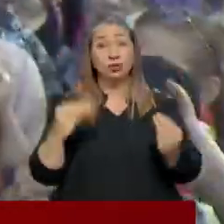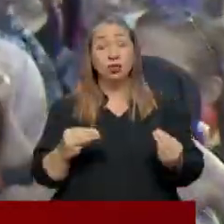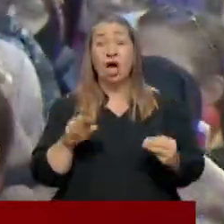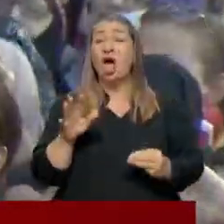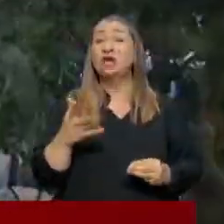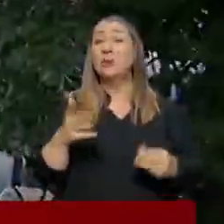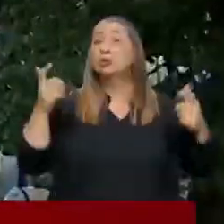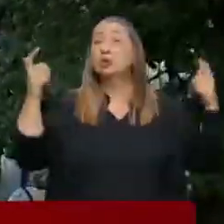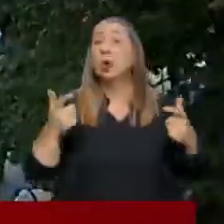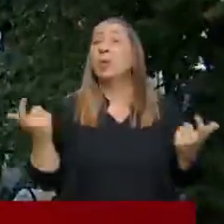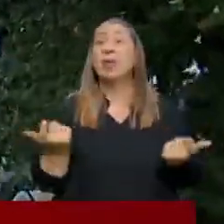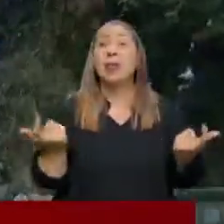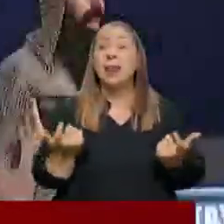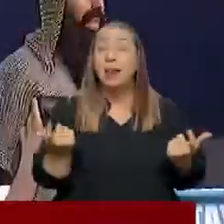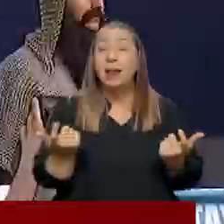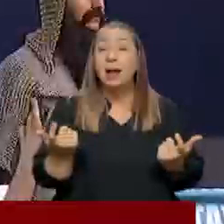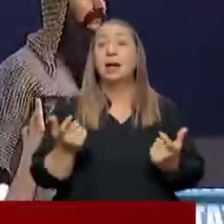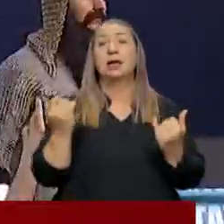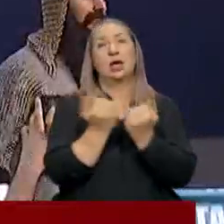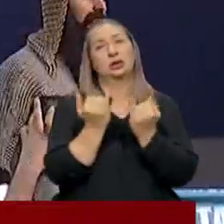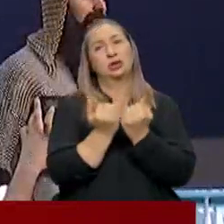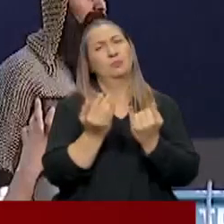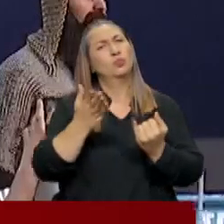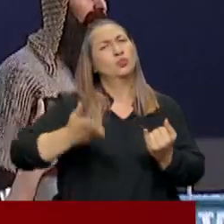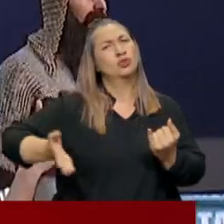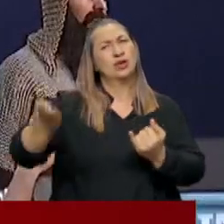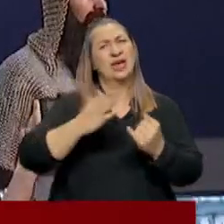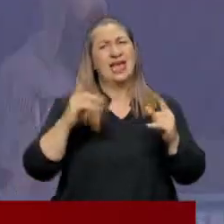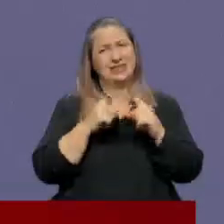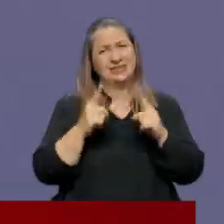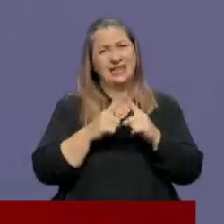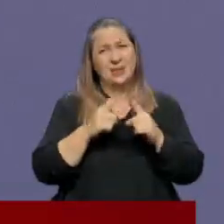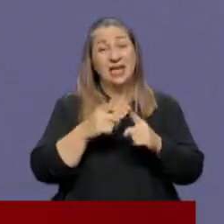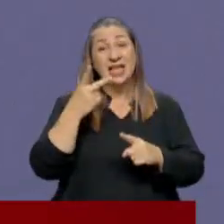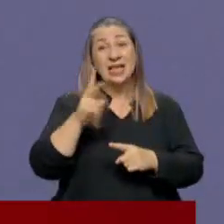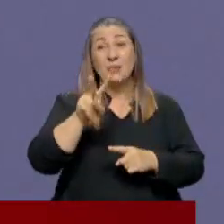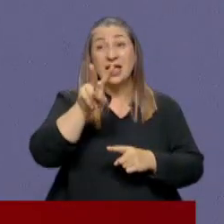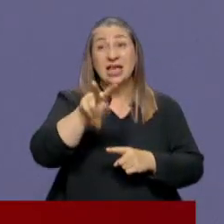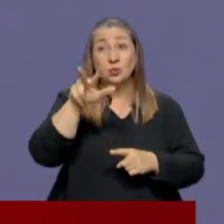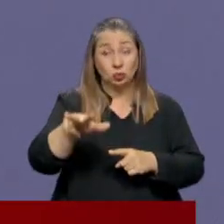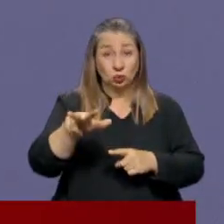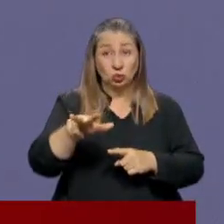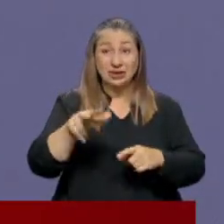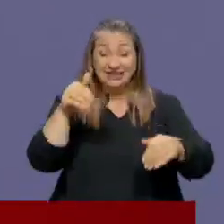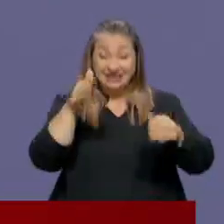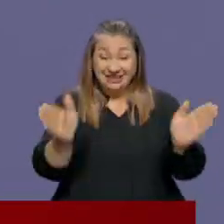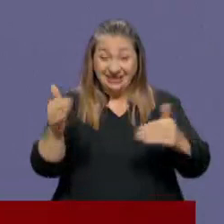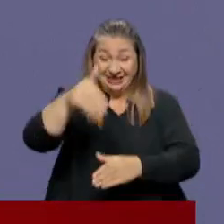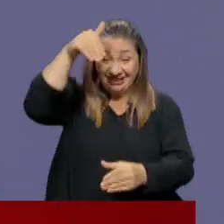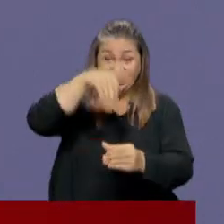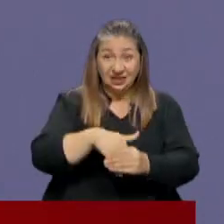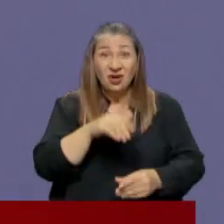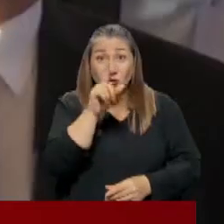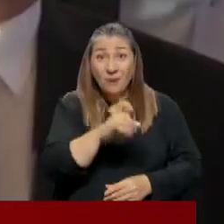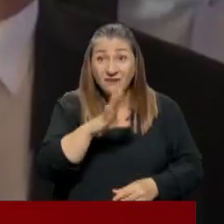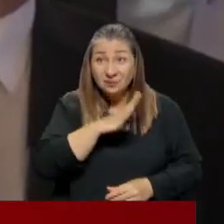acaba sorumluları neredeydi kardeşlerim bunların hesabını 2023'de sandıklarda